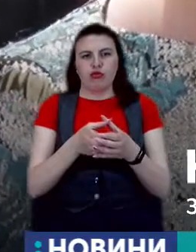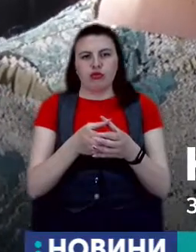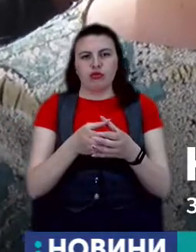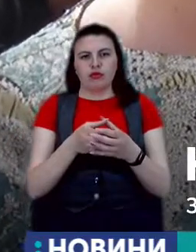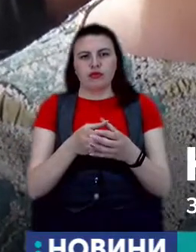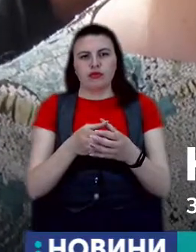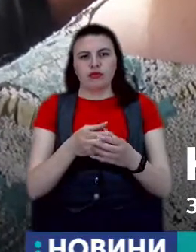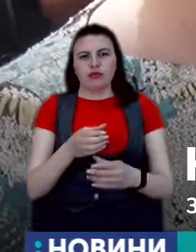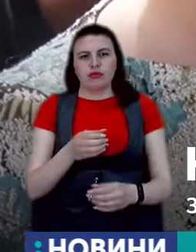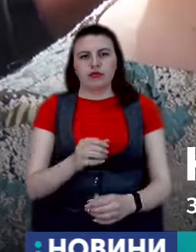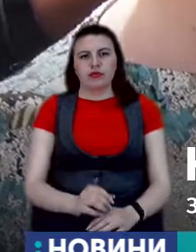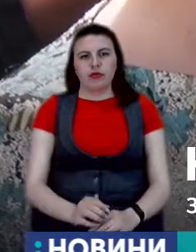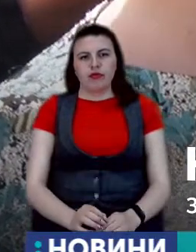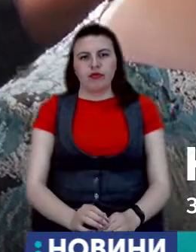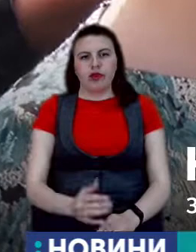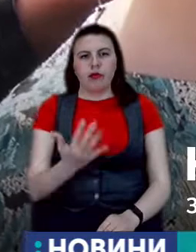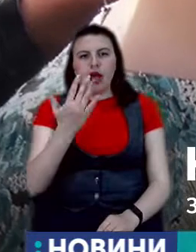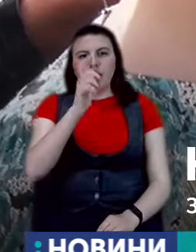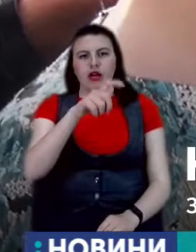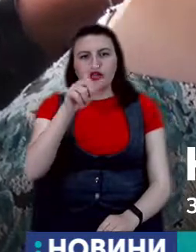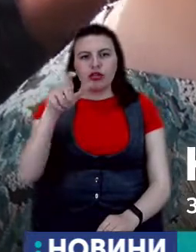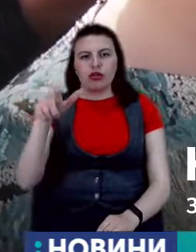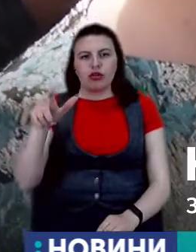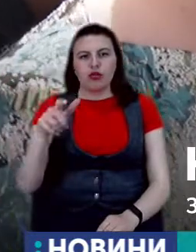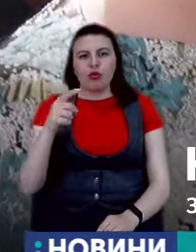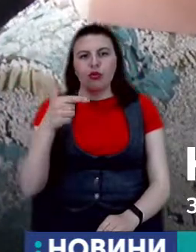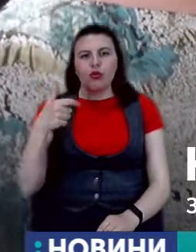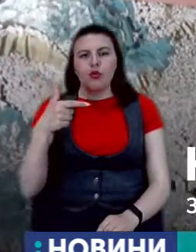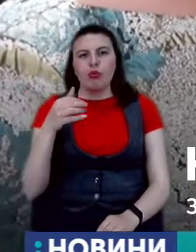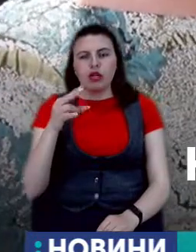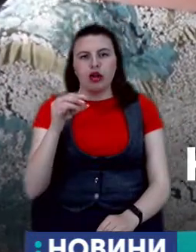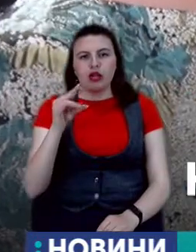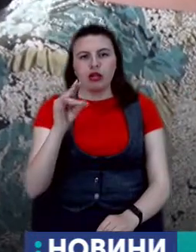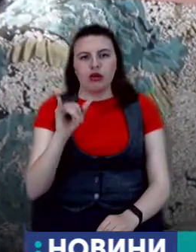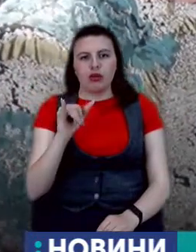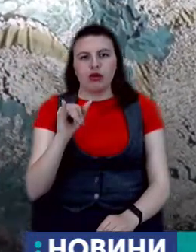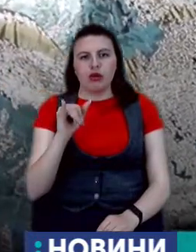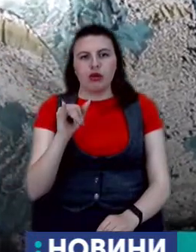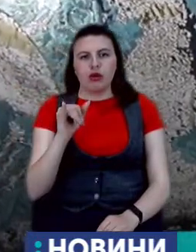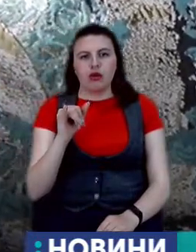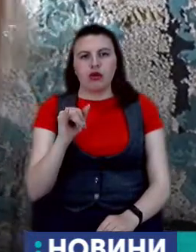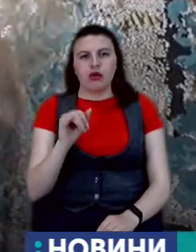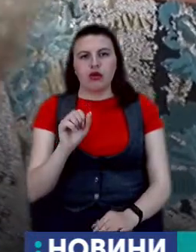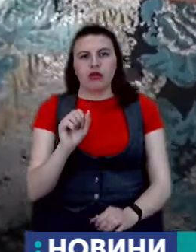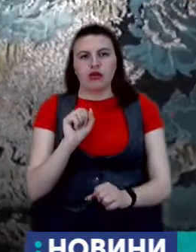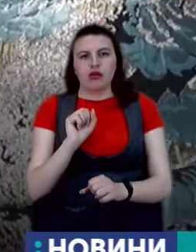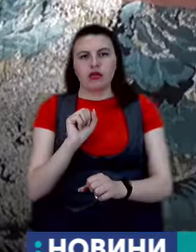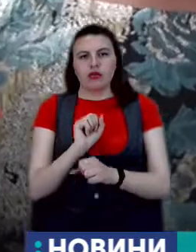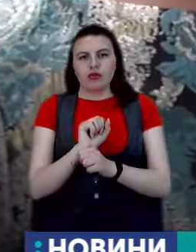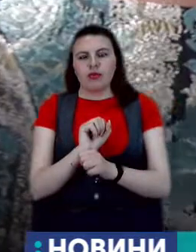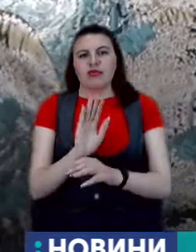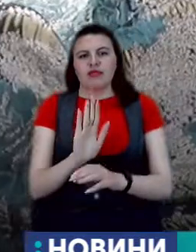пауза. 5 чоловік губернатору. Я вас зараз. Стоп, дайте сказати.